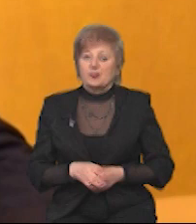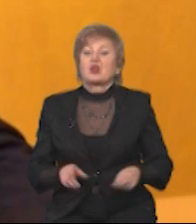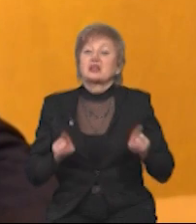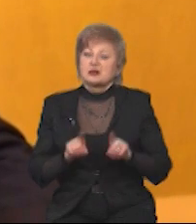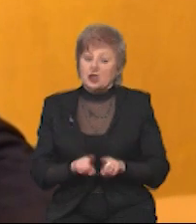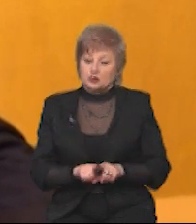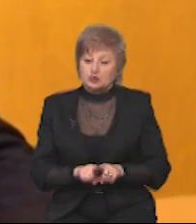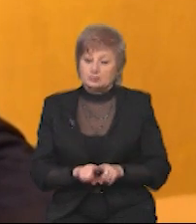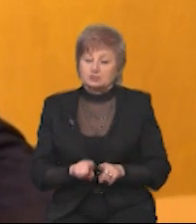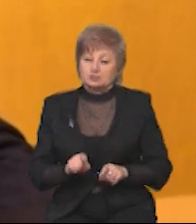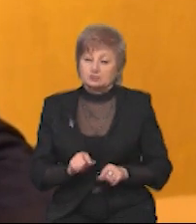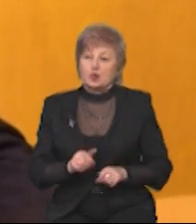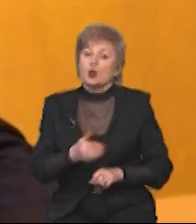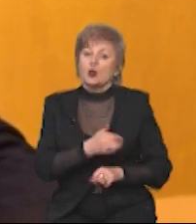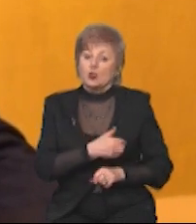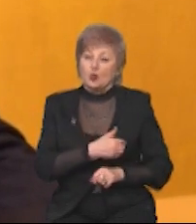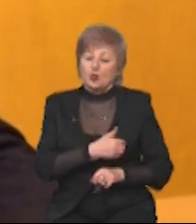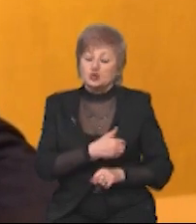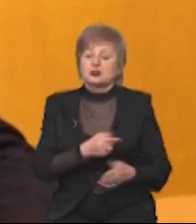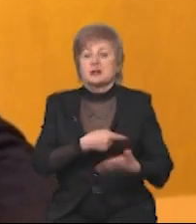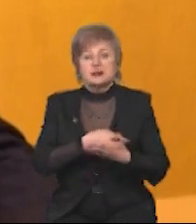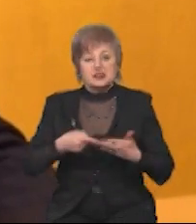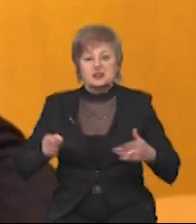Також хочеться зазначити, що